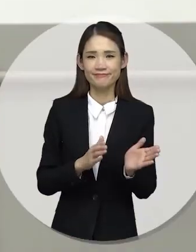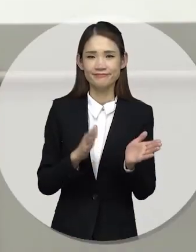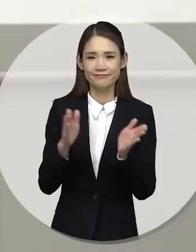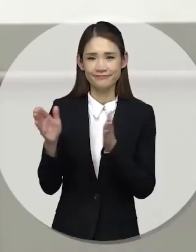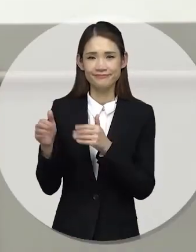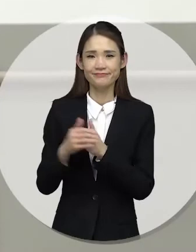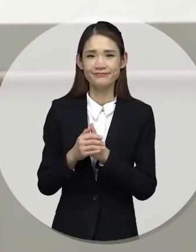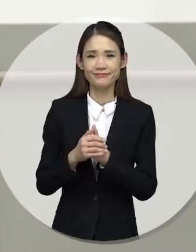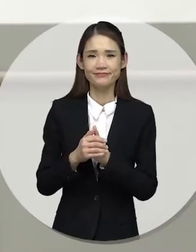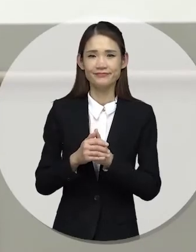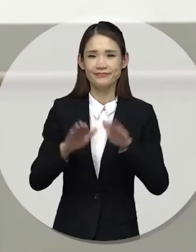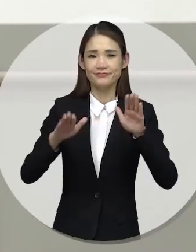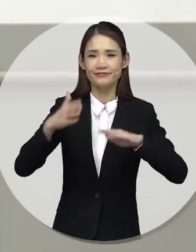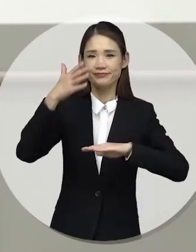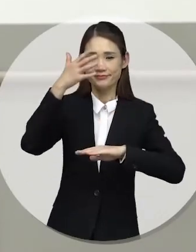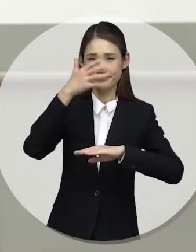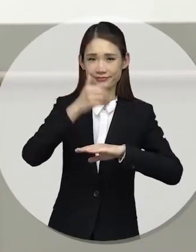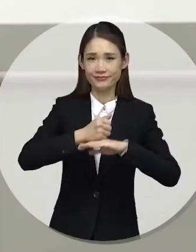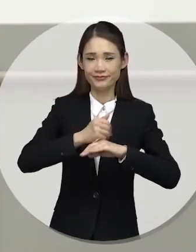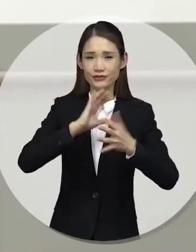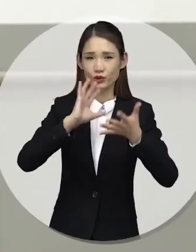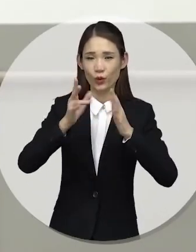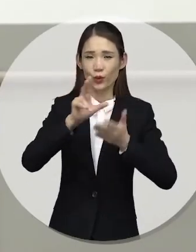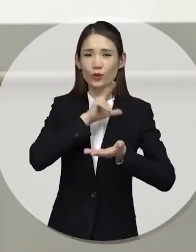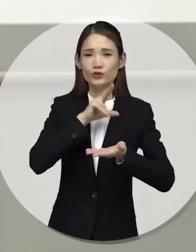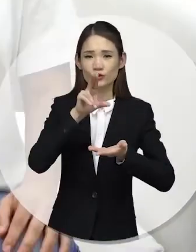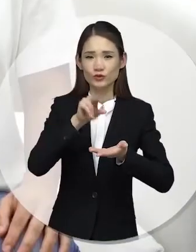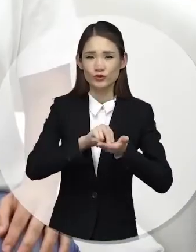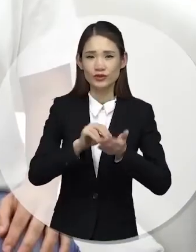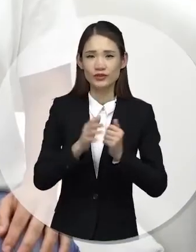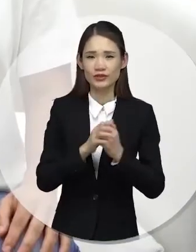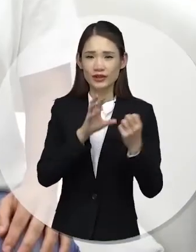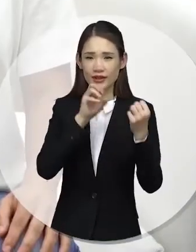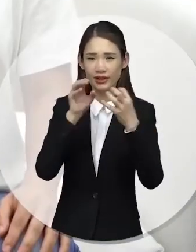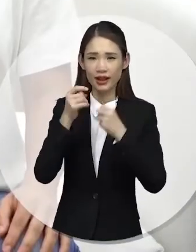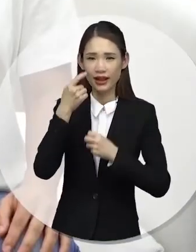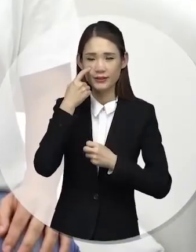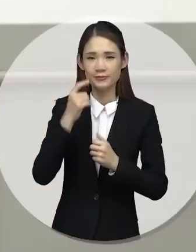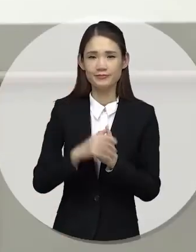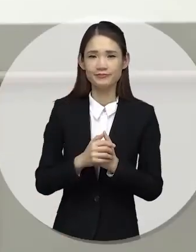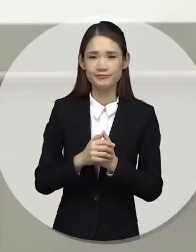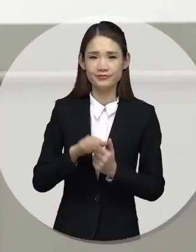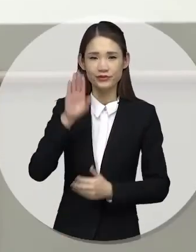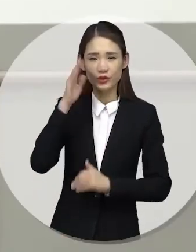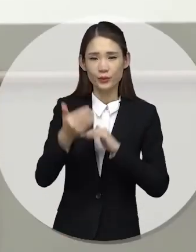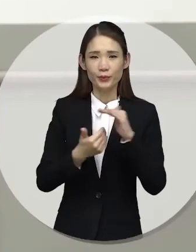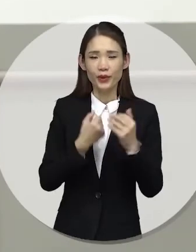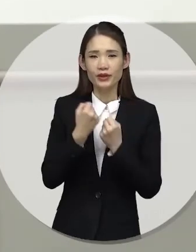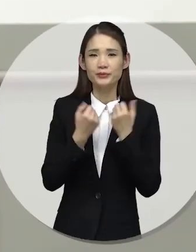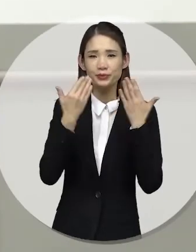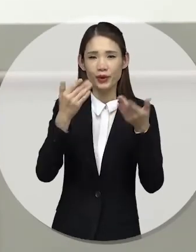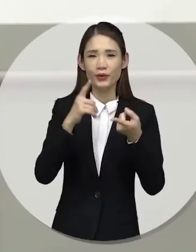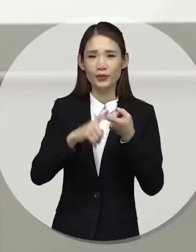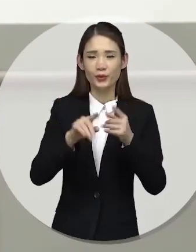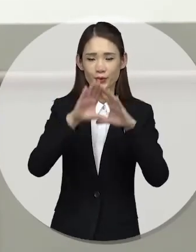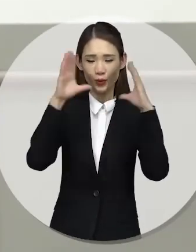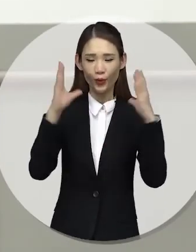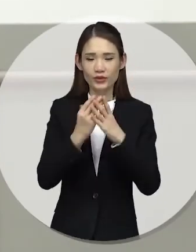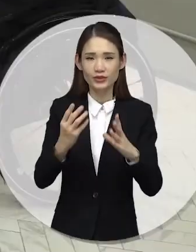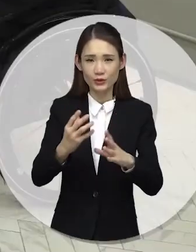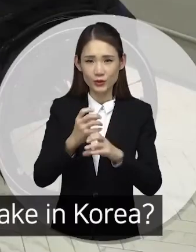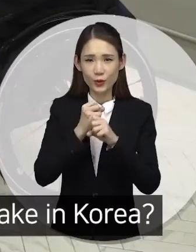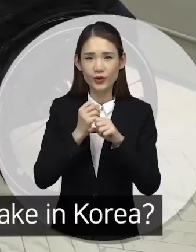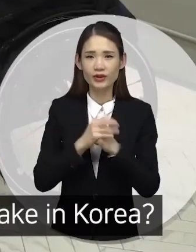네, 이제 마지막 토론 주제에 대해서 한번 얘기해 볼게요. 앞서 말했던 모든 것들이